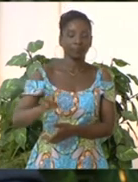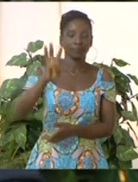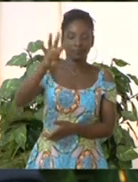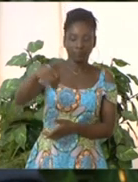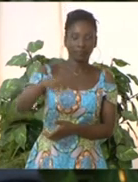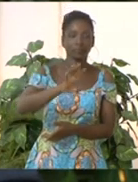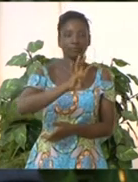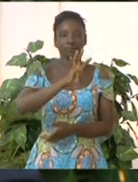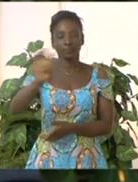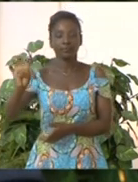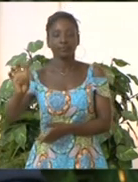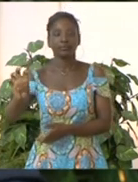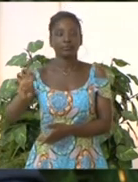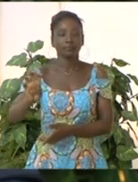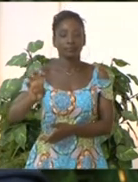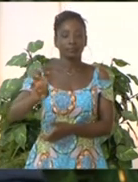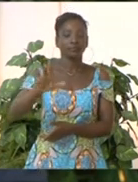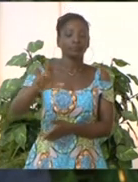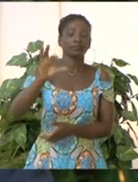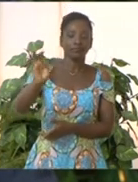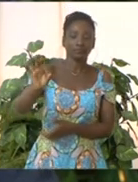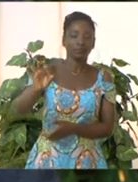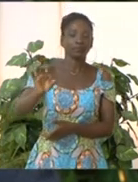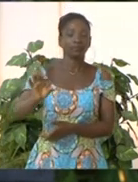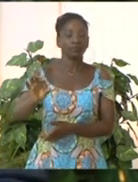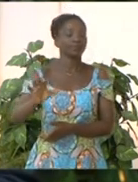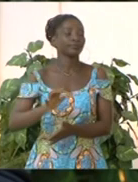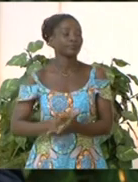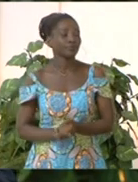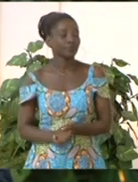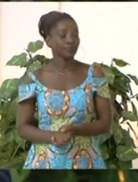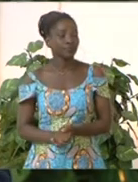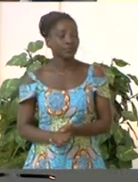4399 voix soit un vieux 98%